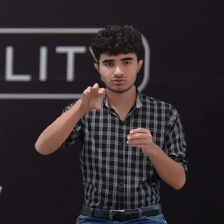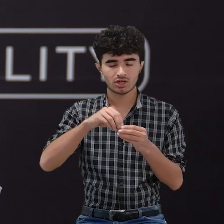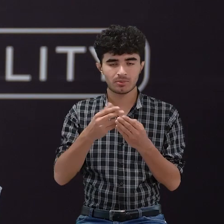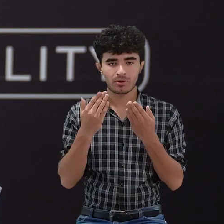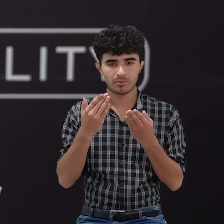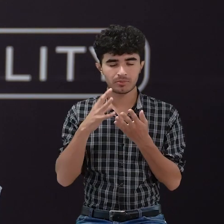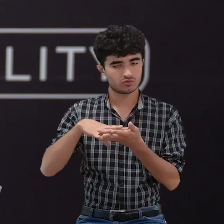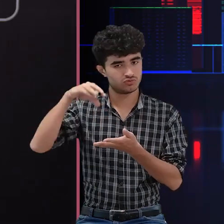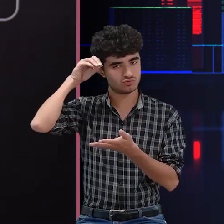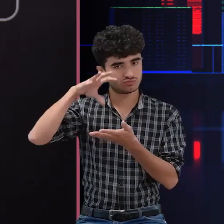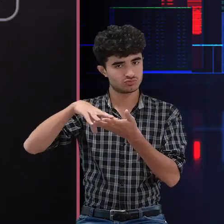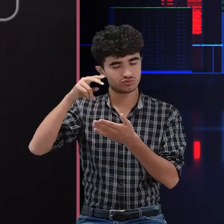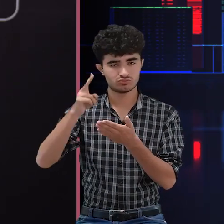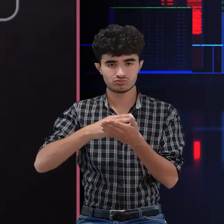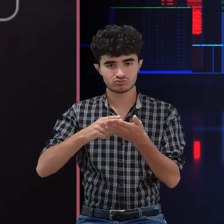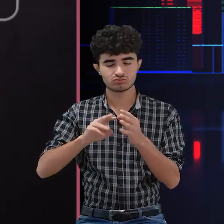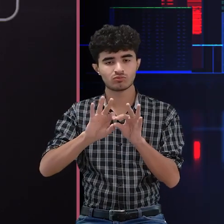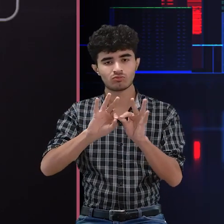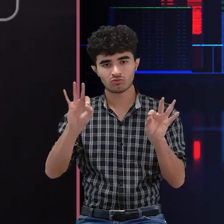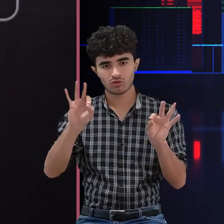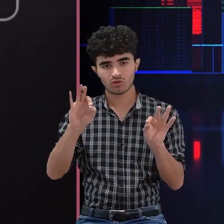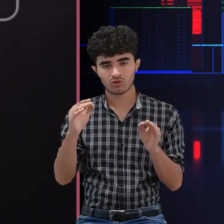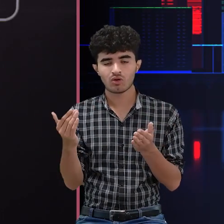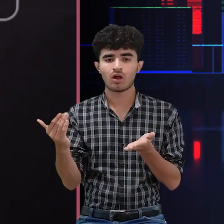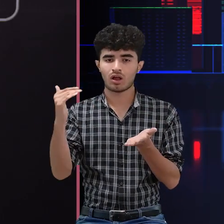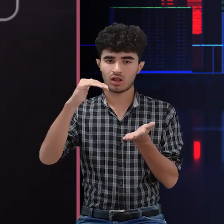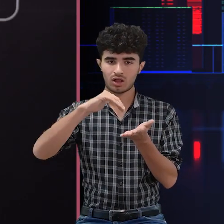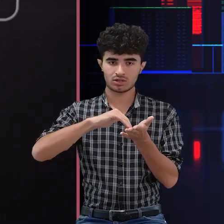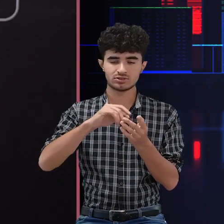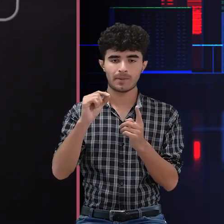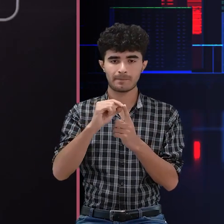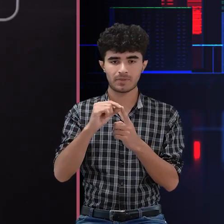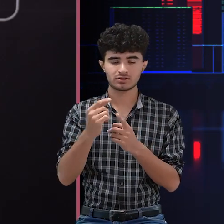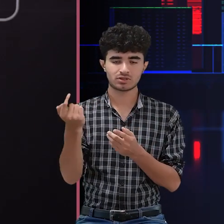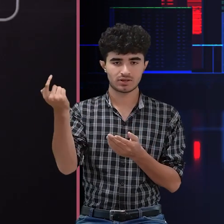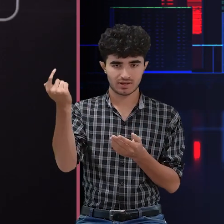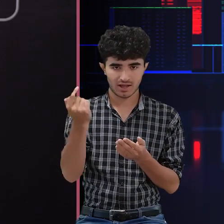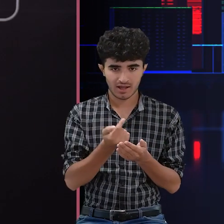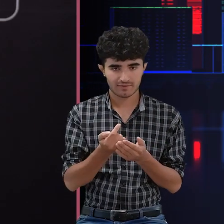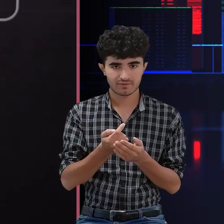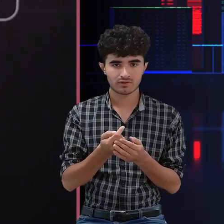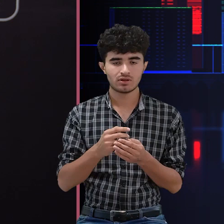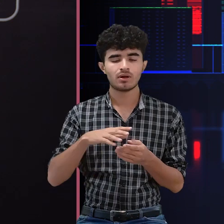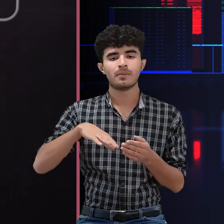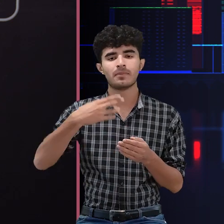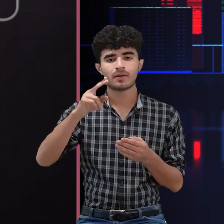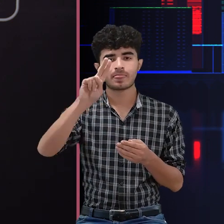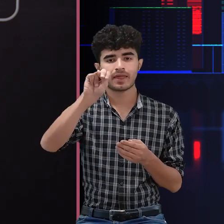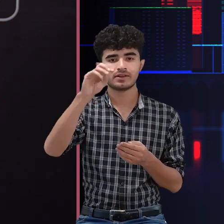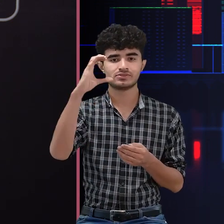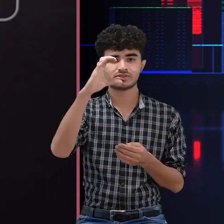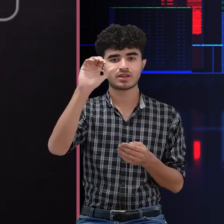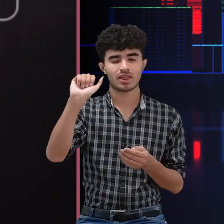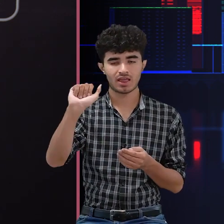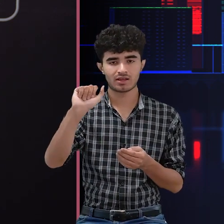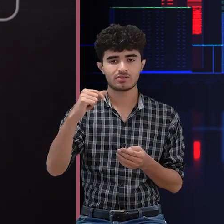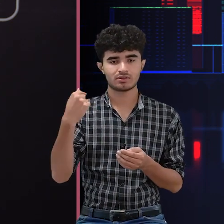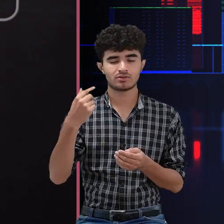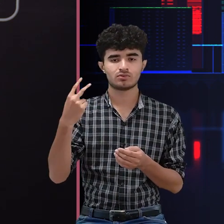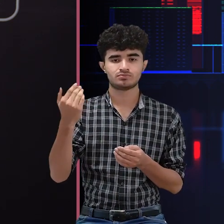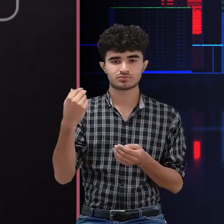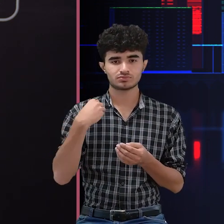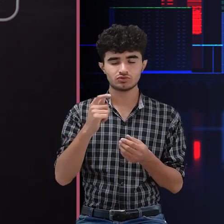की पढ़ाई भी की और ये पोस्ट ग्रेजुएशन करके फिर मैं वापस आ गई पाकिस्तान और नेशनल कॉलेज ऑफ आर्ट्स